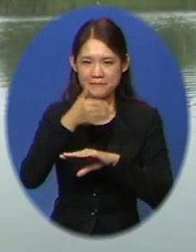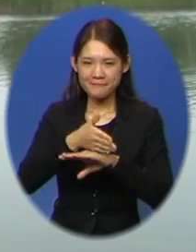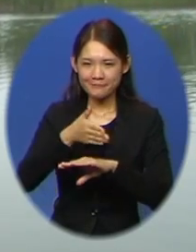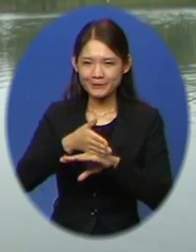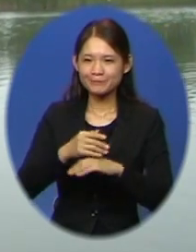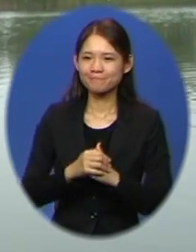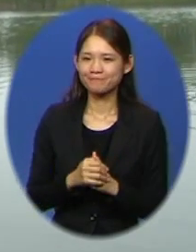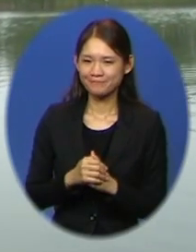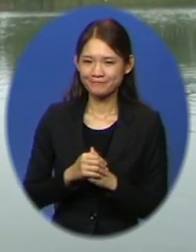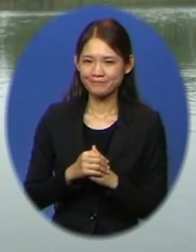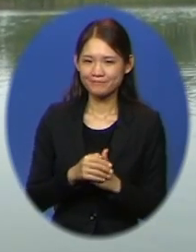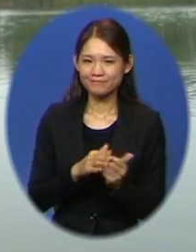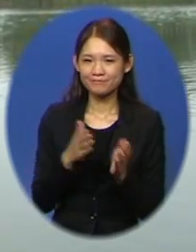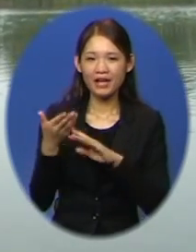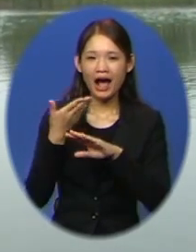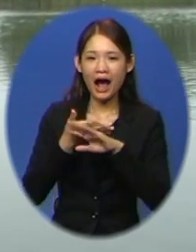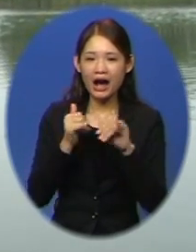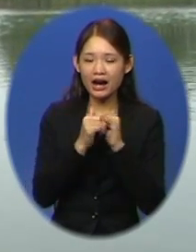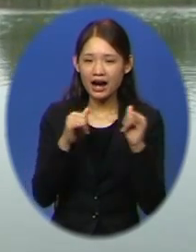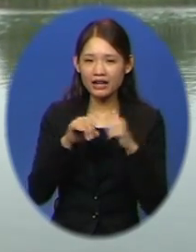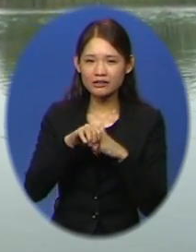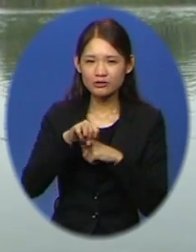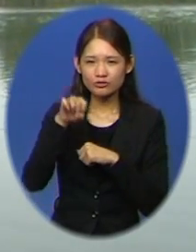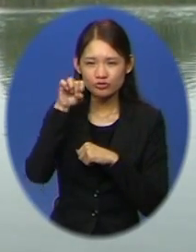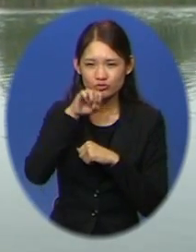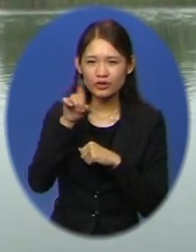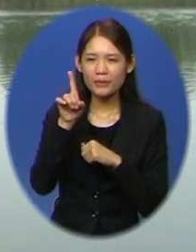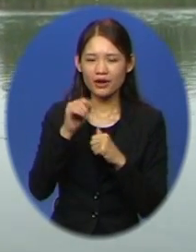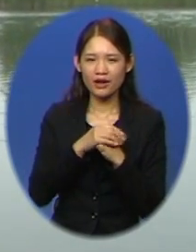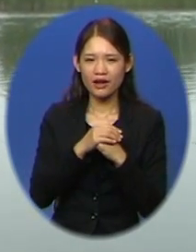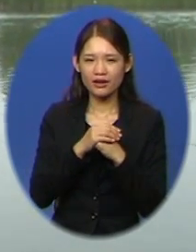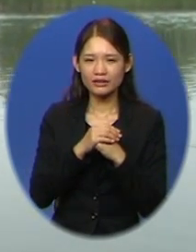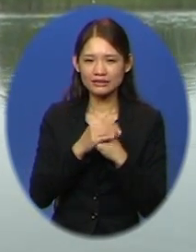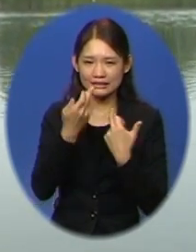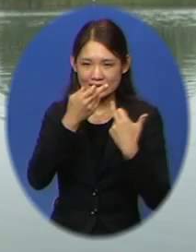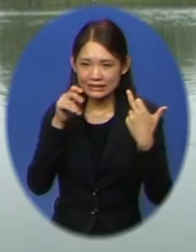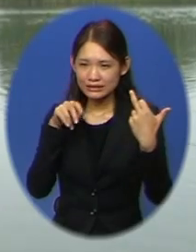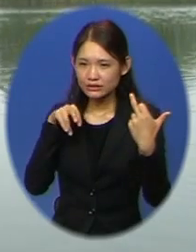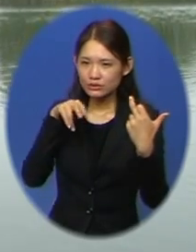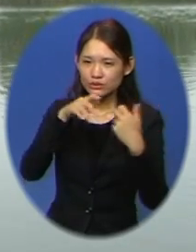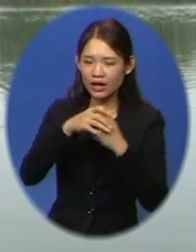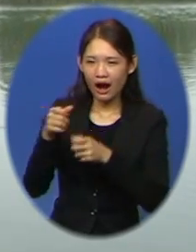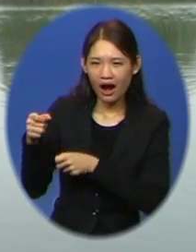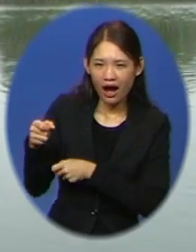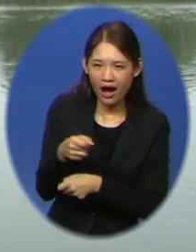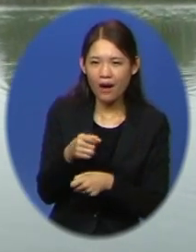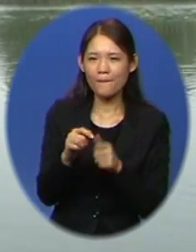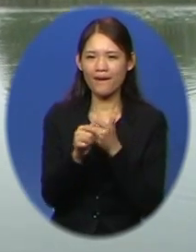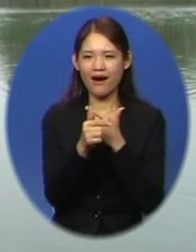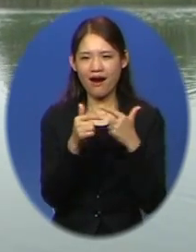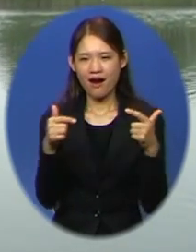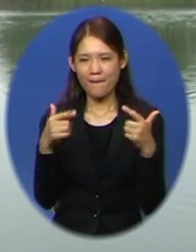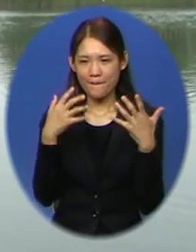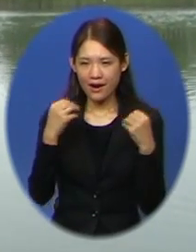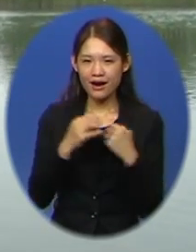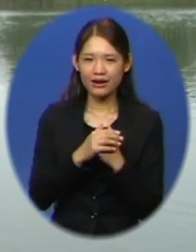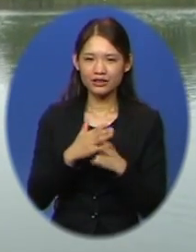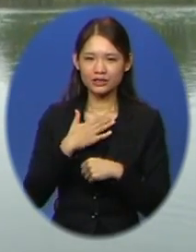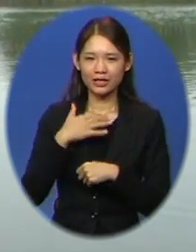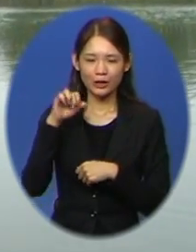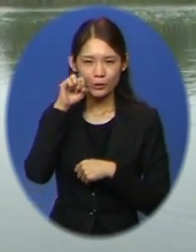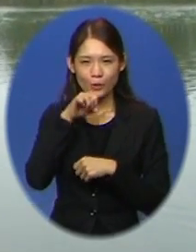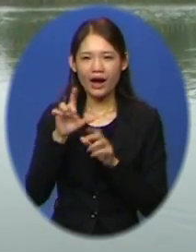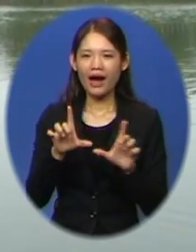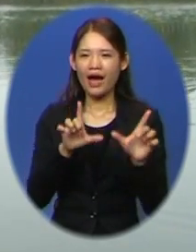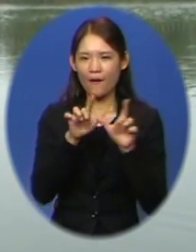저희는 다른 사람들은 뭐 등산이나 취미생활로 골프나 여러 가지 하지 않습니까? 저희는 취미생활로